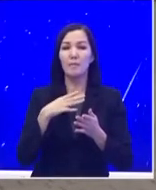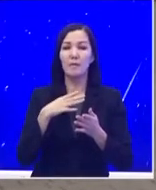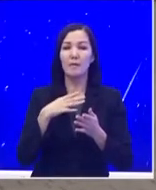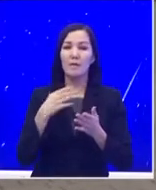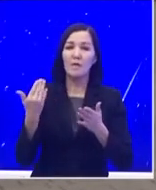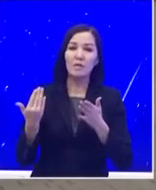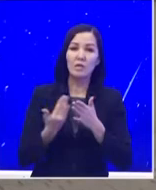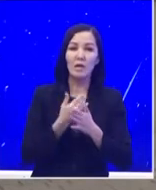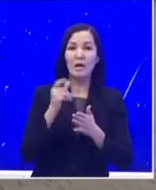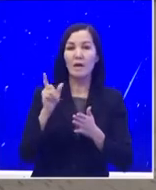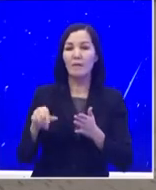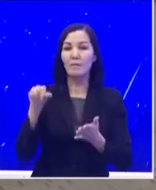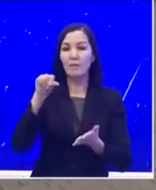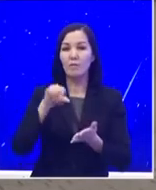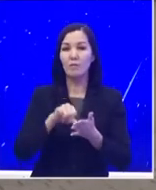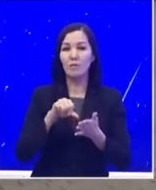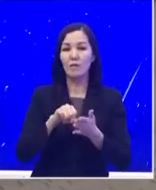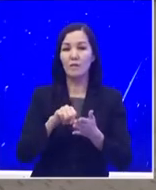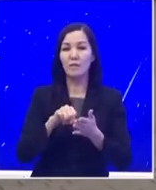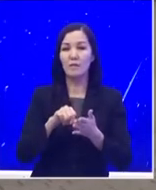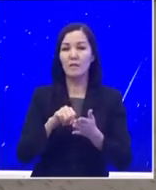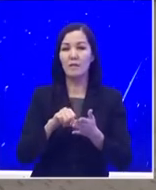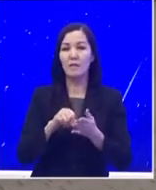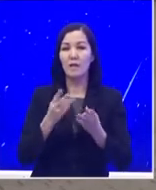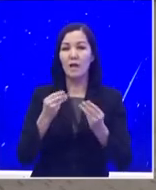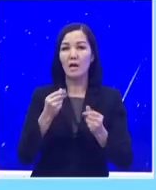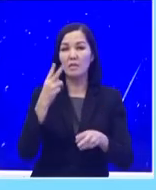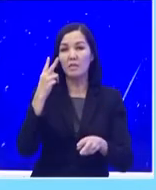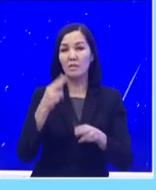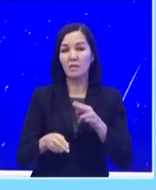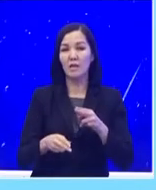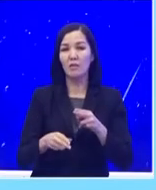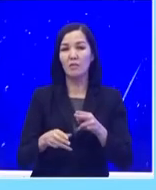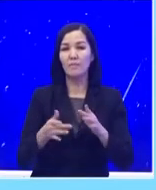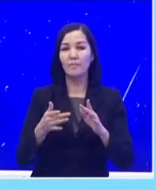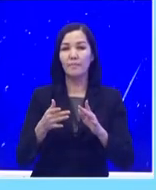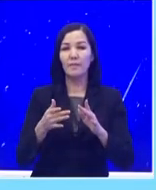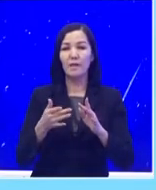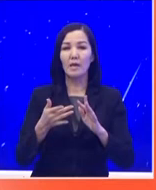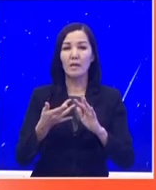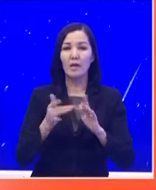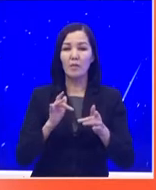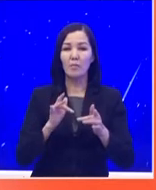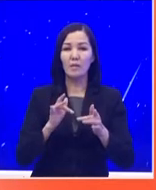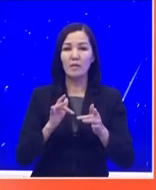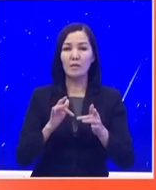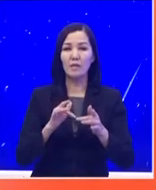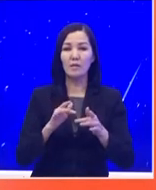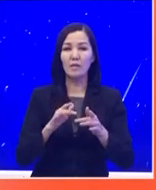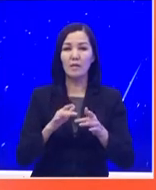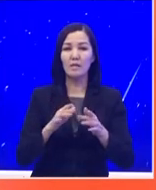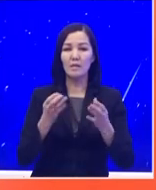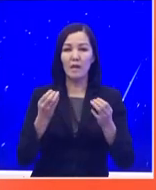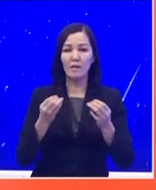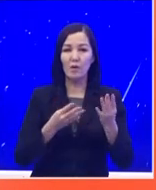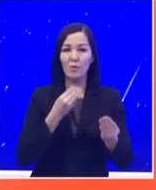жаңа адамдар қосылмаса құлайды. Демек, адамдар ақшасын жоғалтады. Әлеуметтік желіде қаракассадан бөлек жаппай тарап жатқан тағы